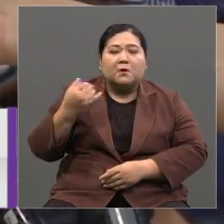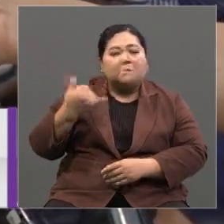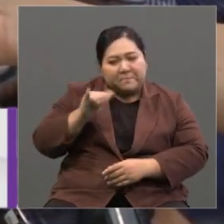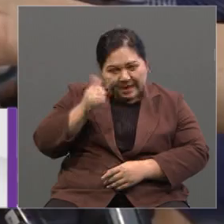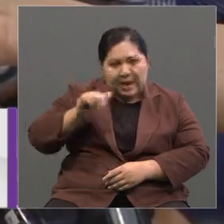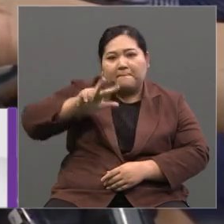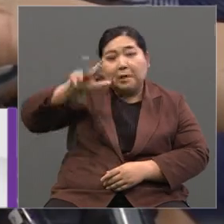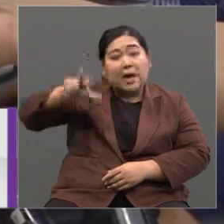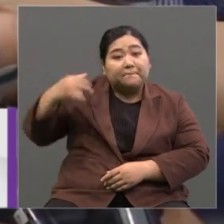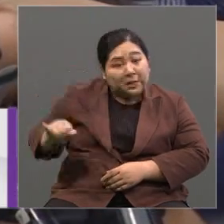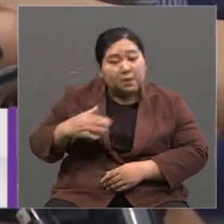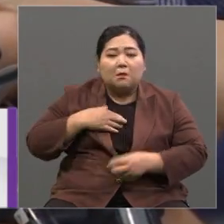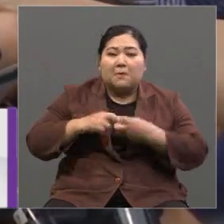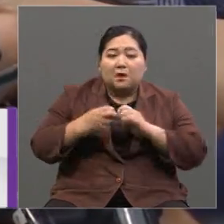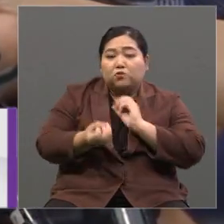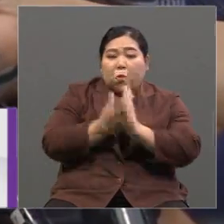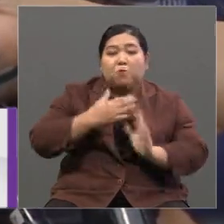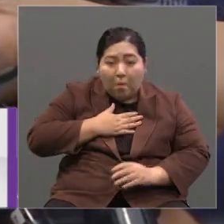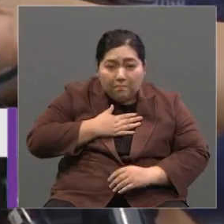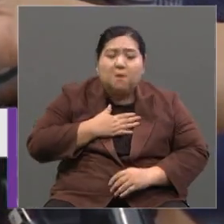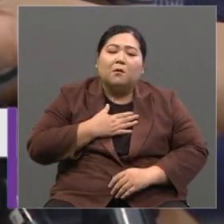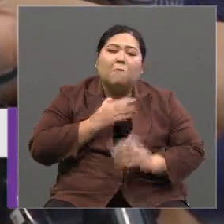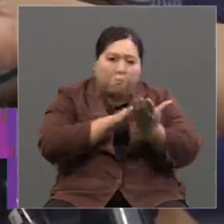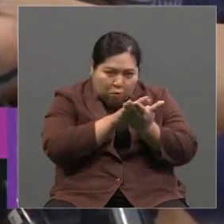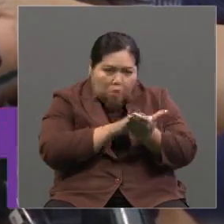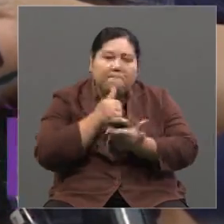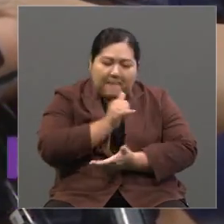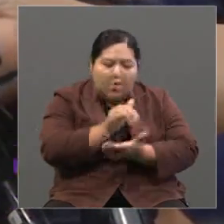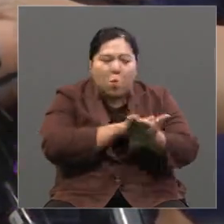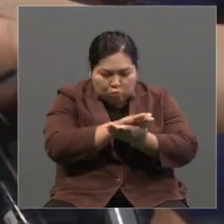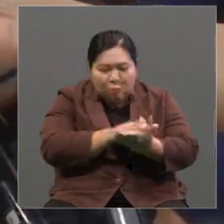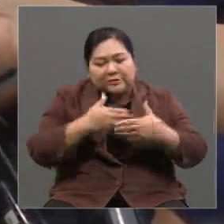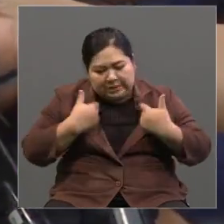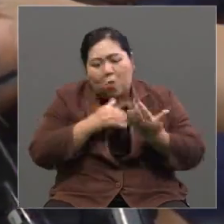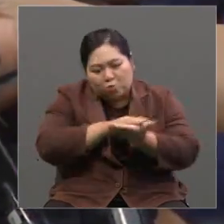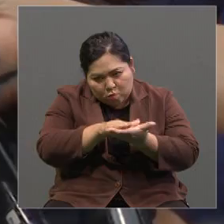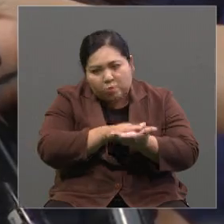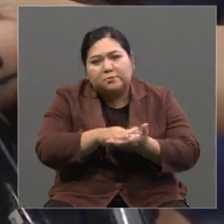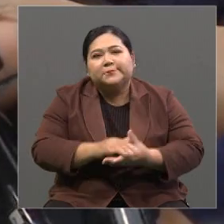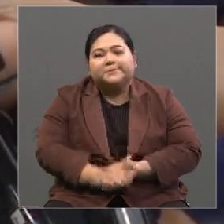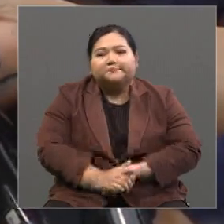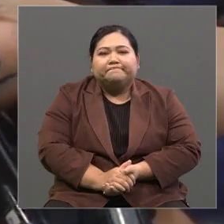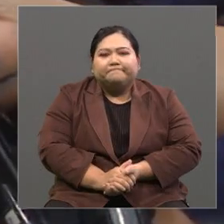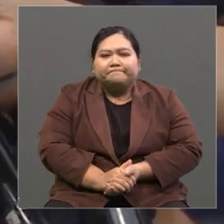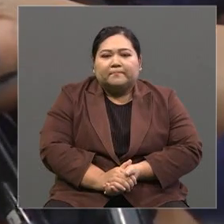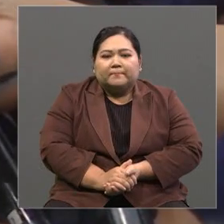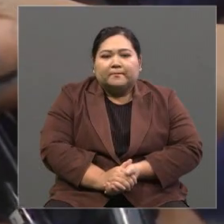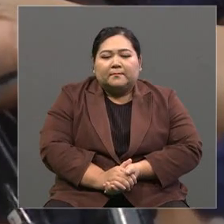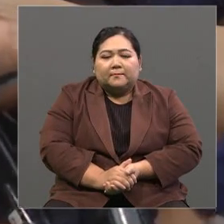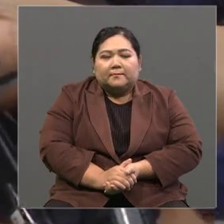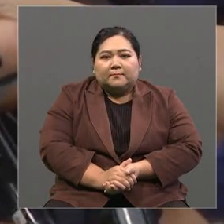ยหรืออาจจะมีส่วนจากผมเนี่ยเรายินดีไปขอโทษขอเข้ามาแล้วก็เรายินดีที่จะไปแสดง